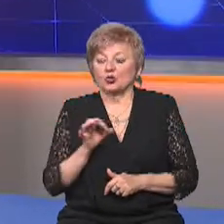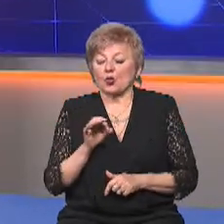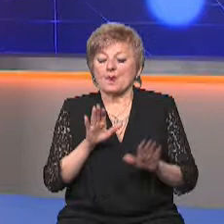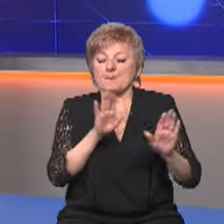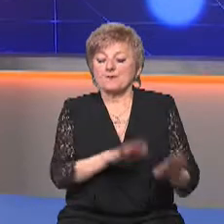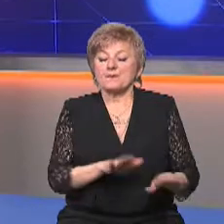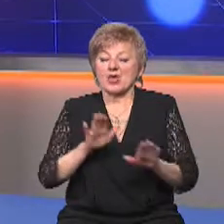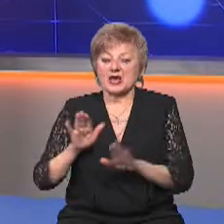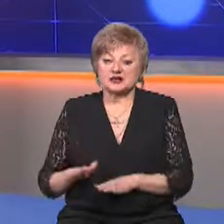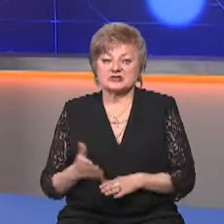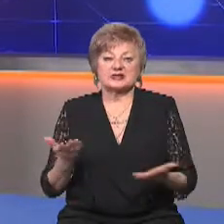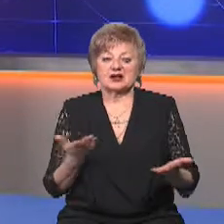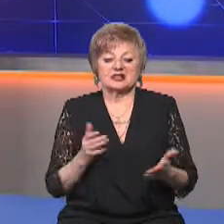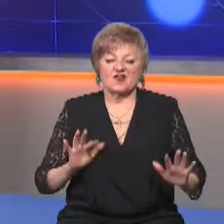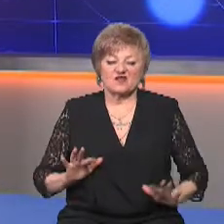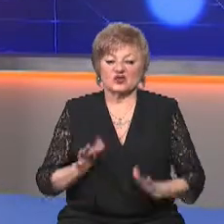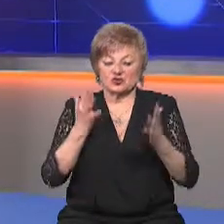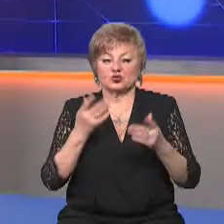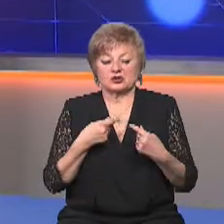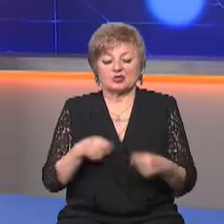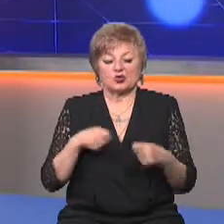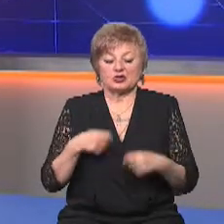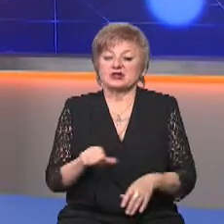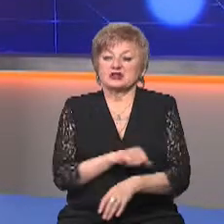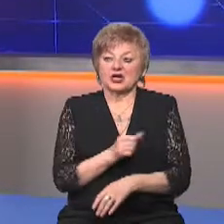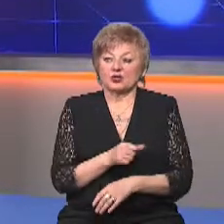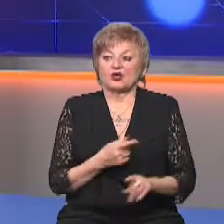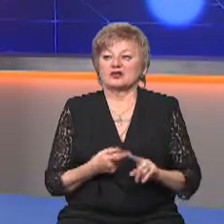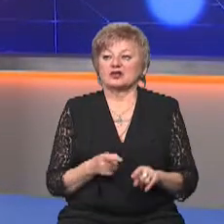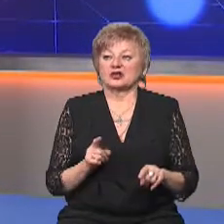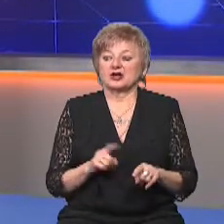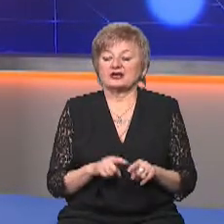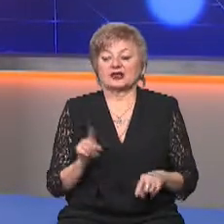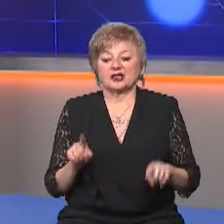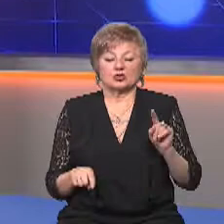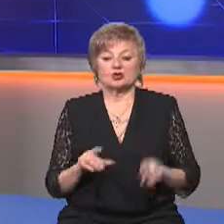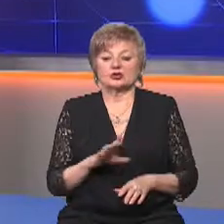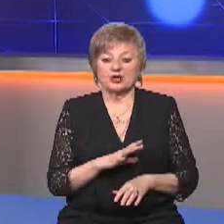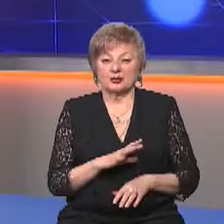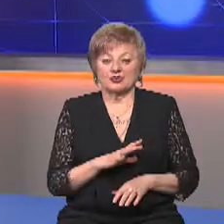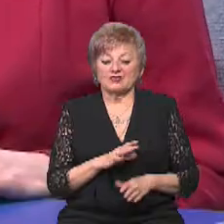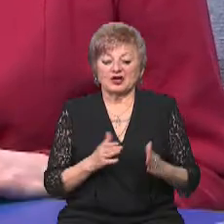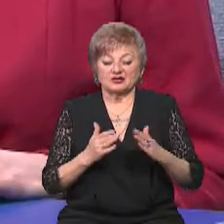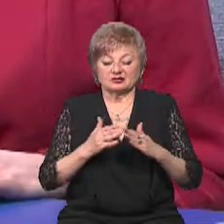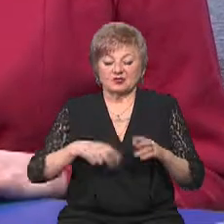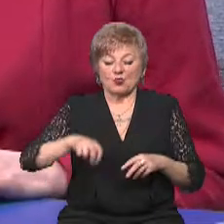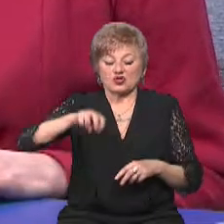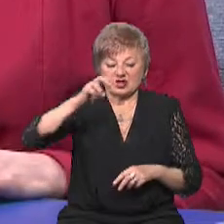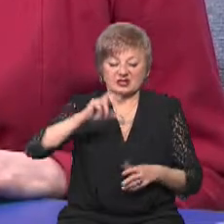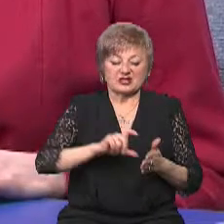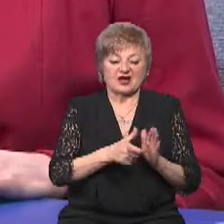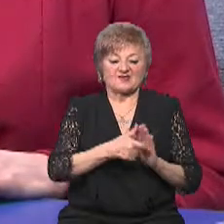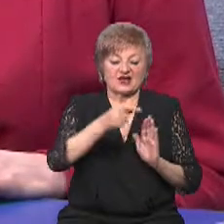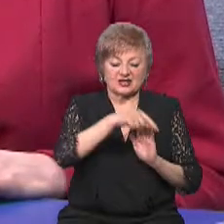місця, де відбувається збут наркотиків. Тому що це іноді буває навіть в під'їздах, в квартирах,